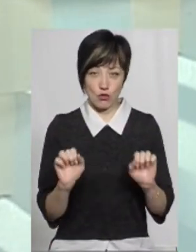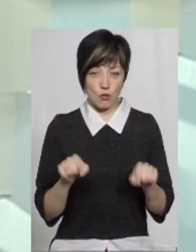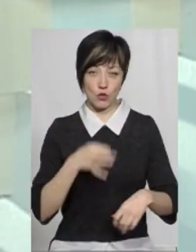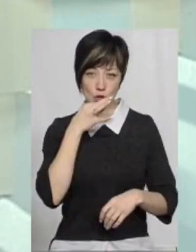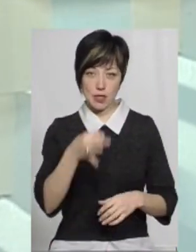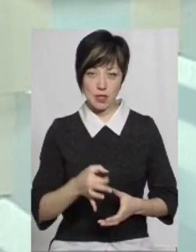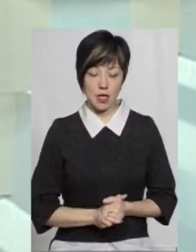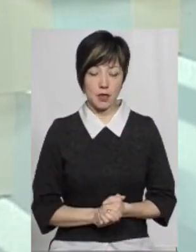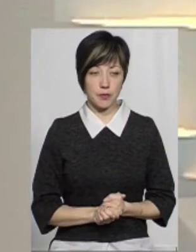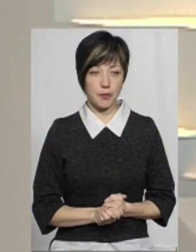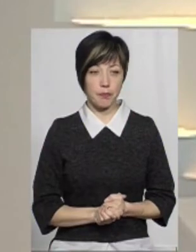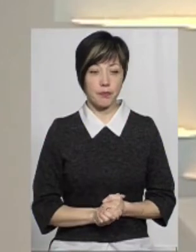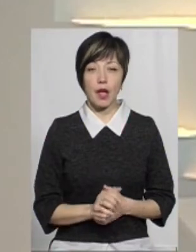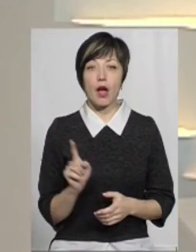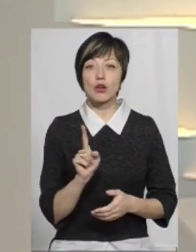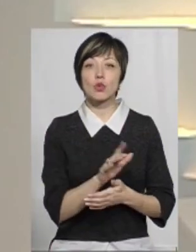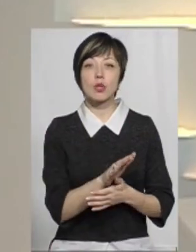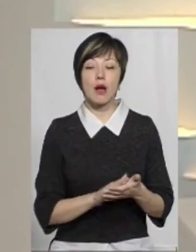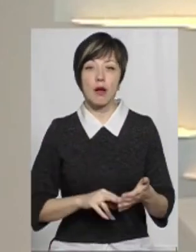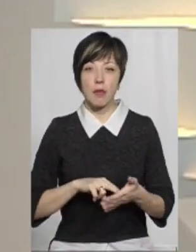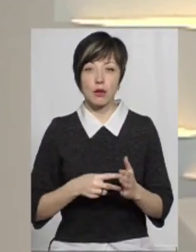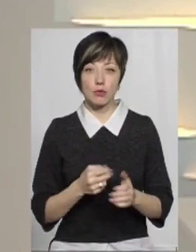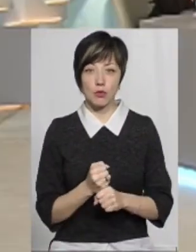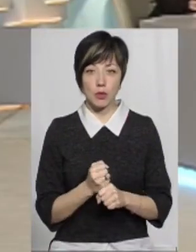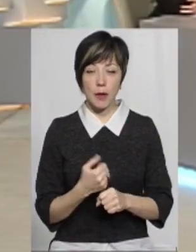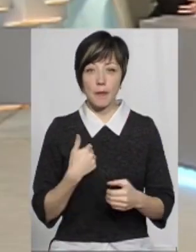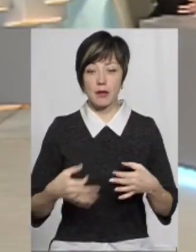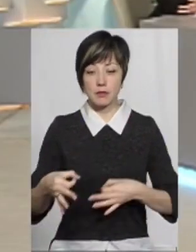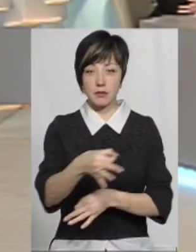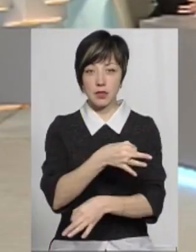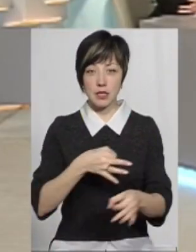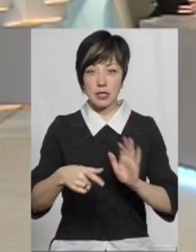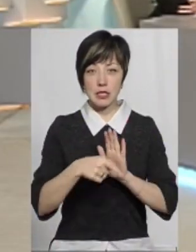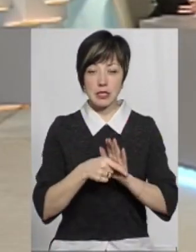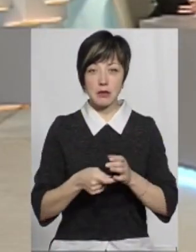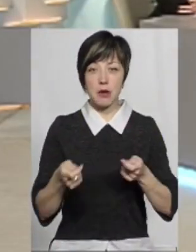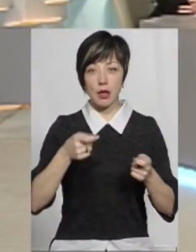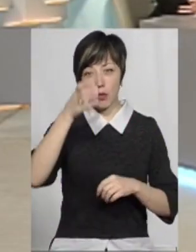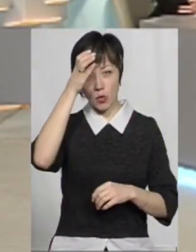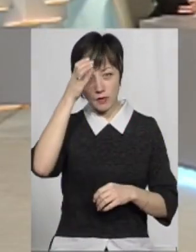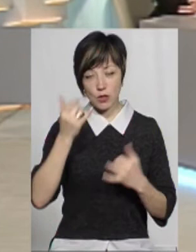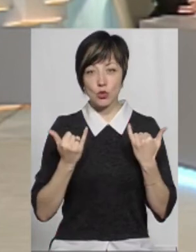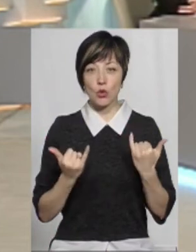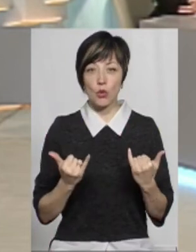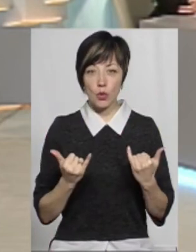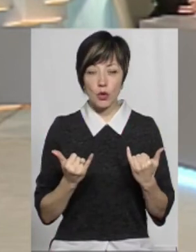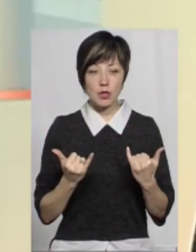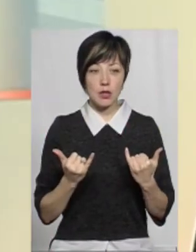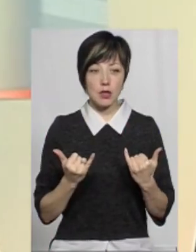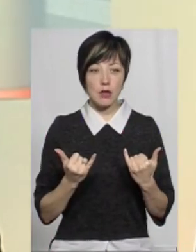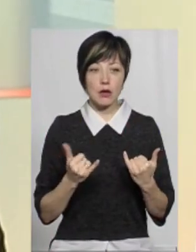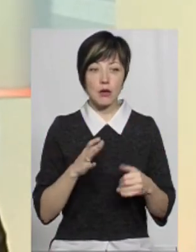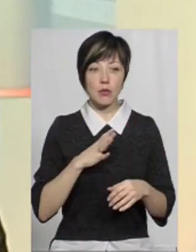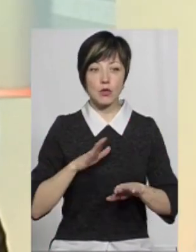що я можу сказати. А що далі плануєте робити? Ми вели переговори з департаментом освіти. Сьогодні на круглому столі